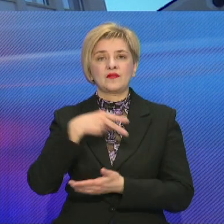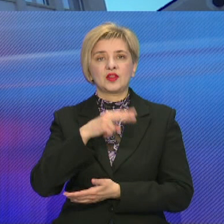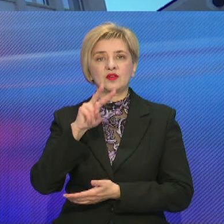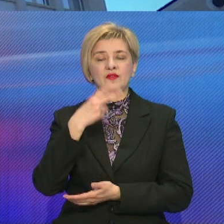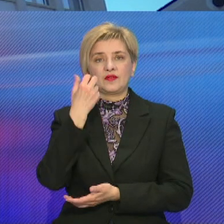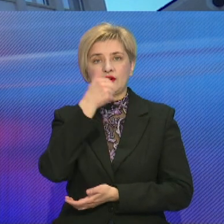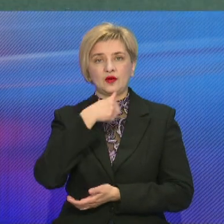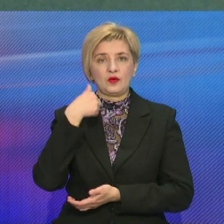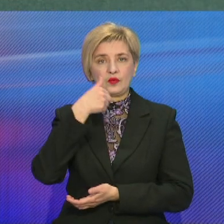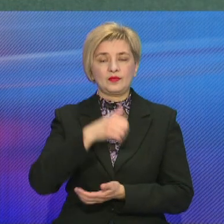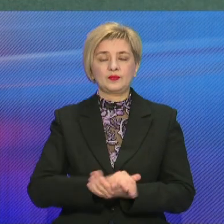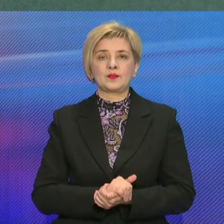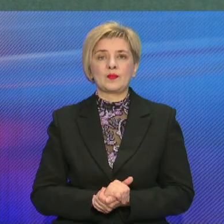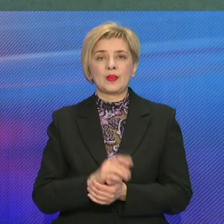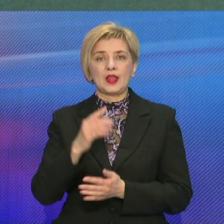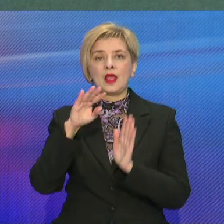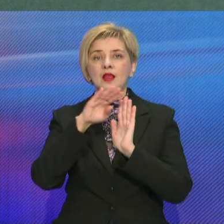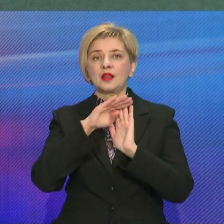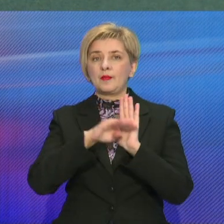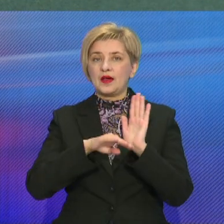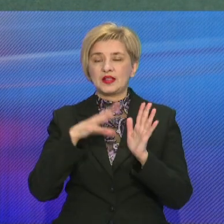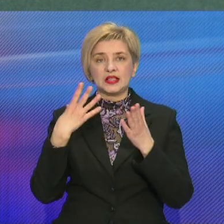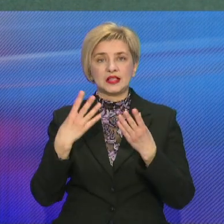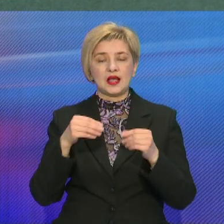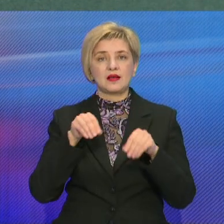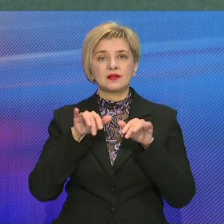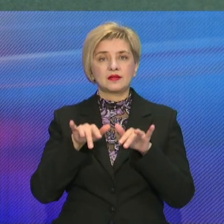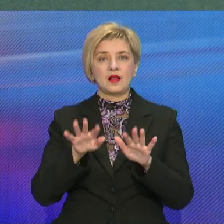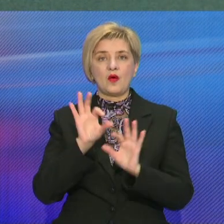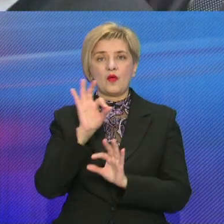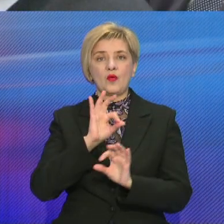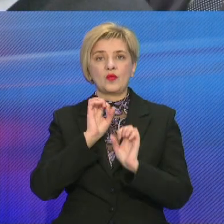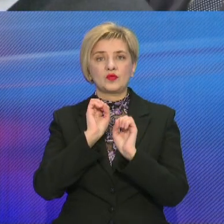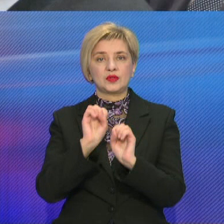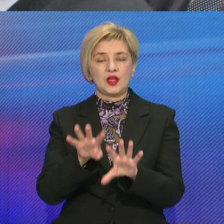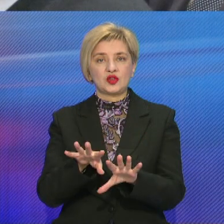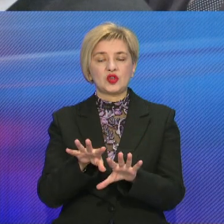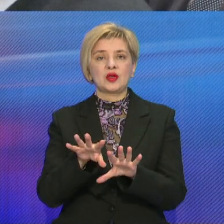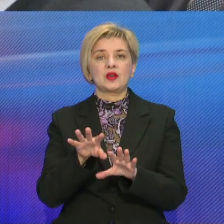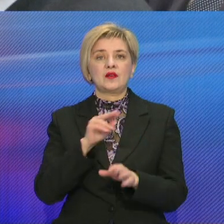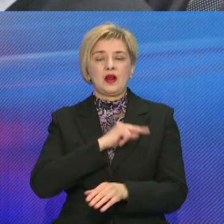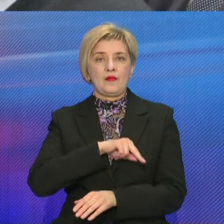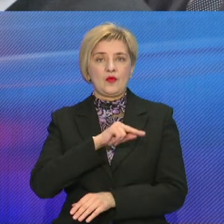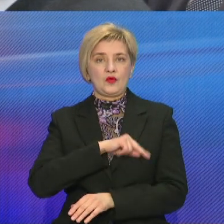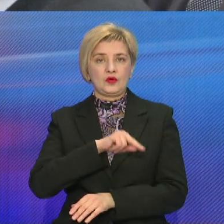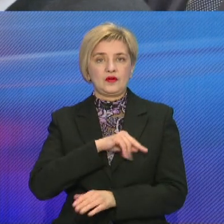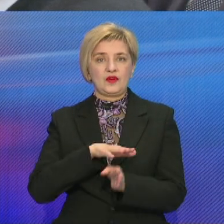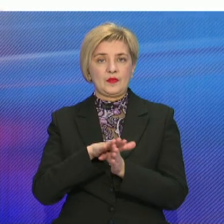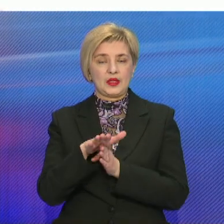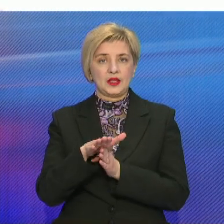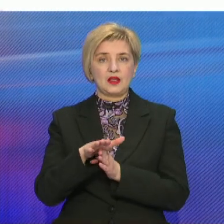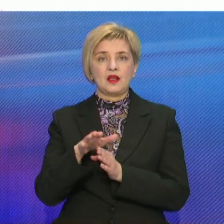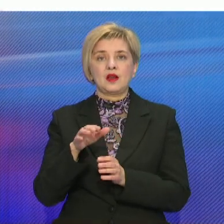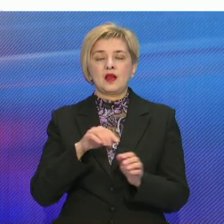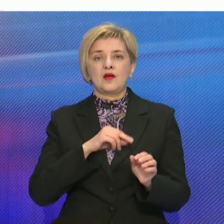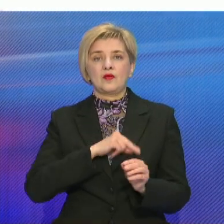расскажет. На повестке дня справоздача об выполненной работе президиума, взаимодействие мясового керования и самокирования